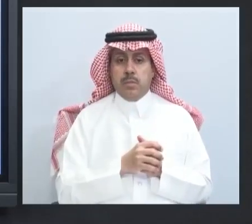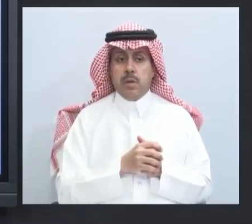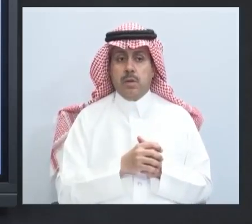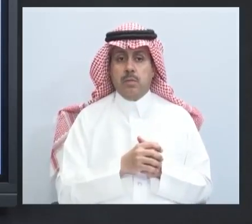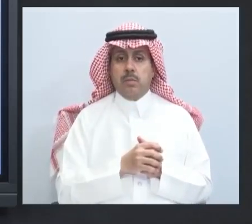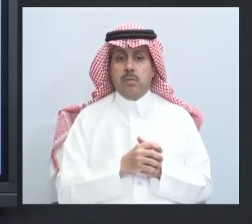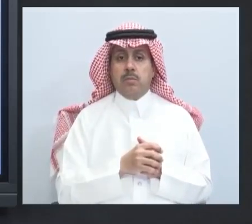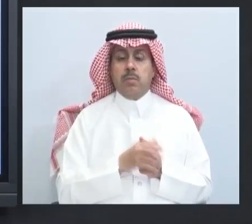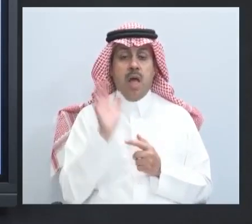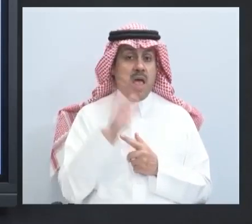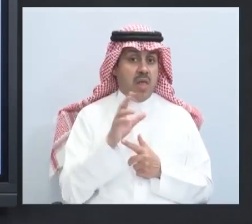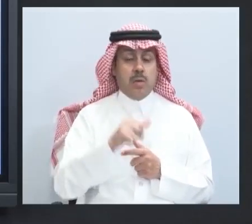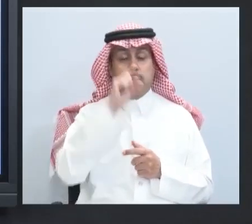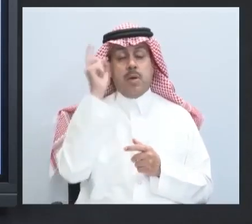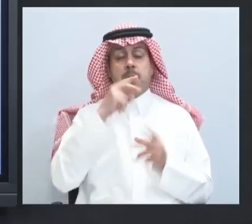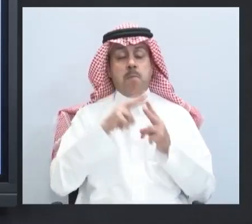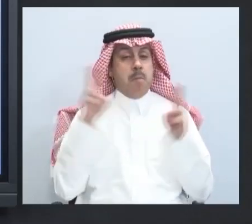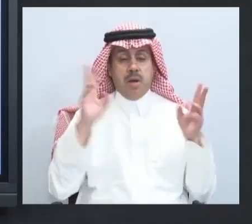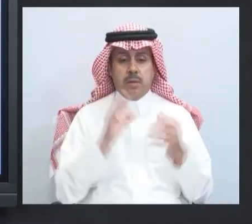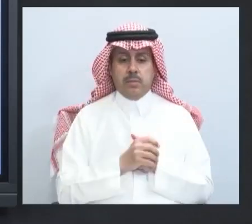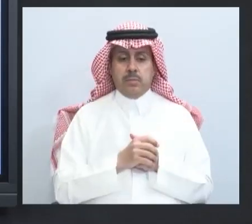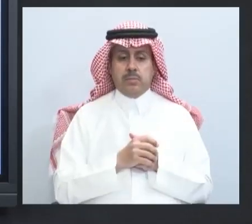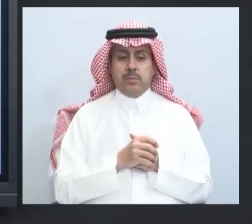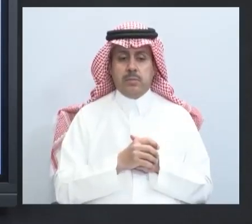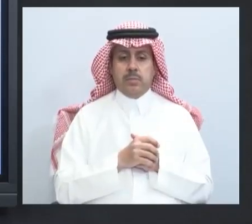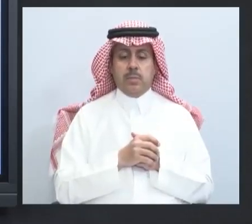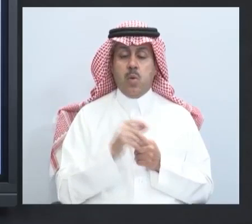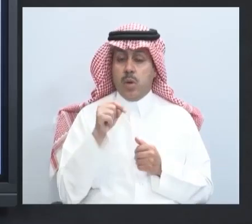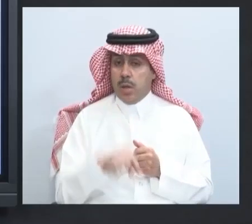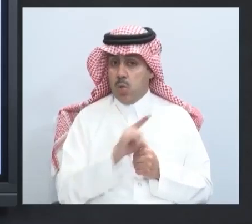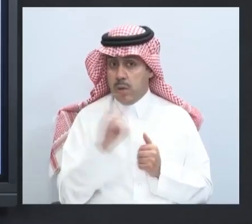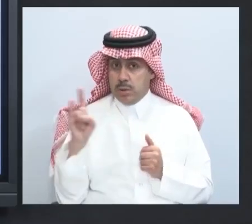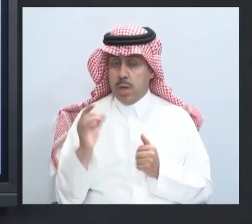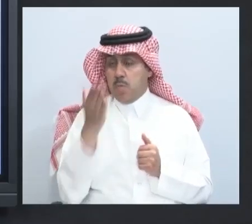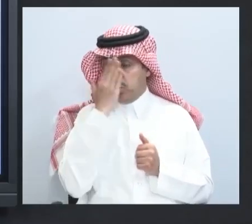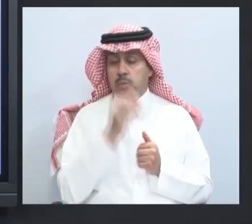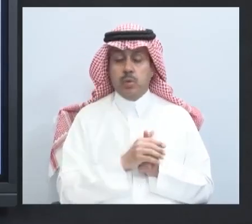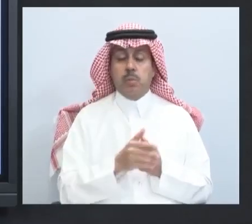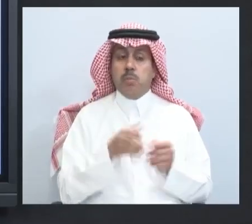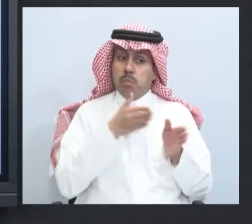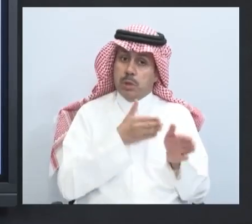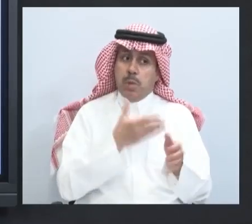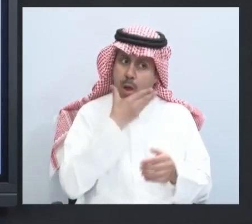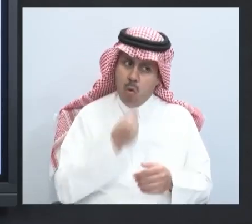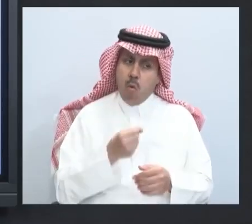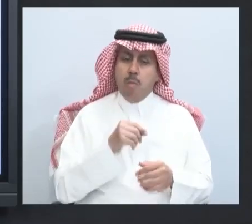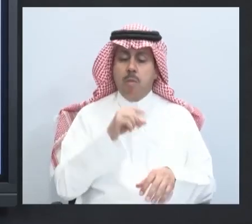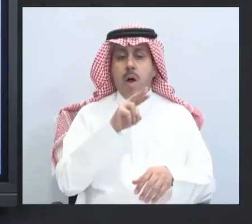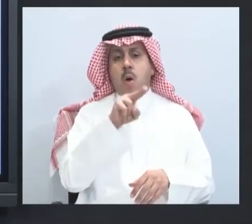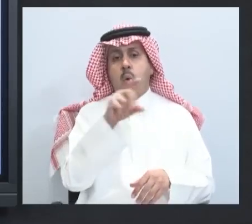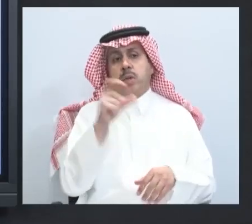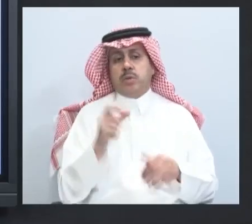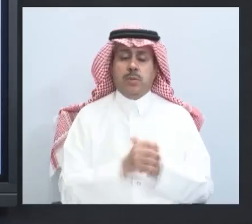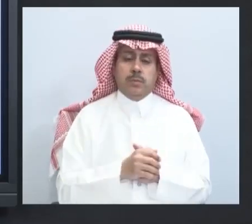ان اثار الخمر او الشربه لم تظهر عليه ونحن نسنا متعبدون باتباع خلق الله جل وعلا